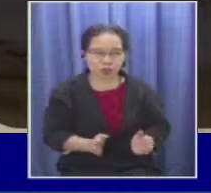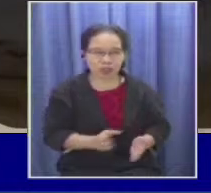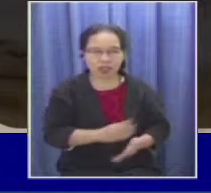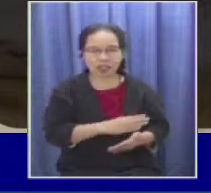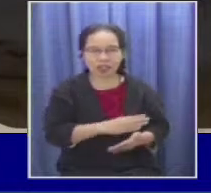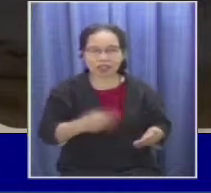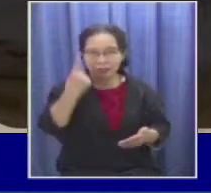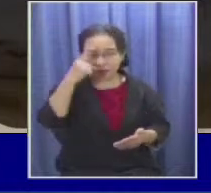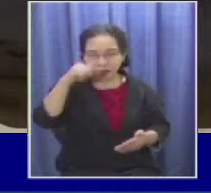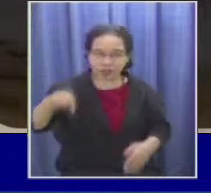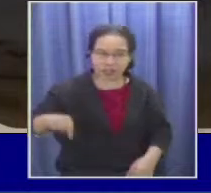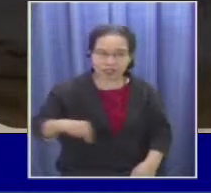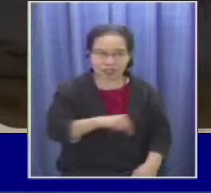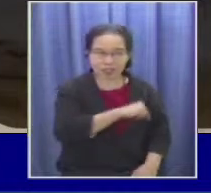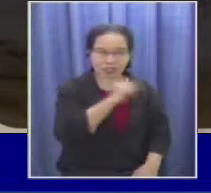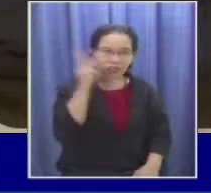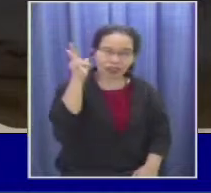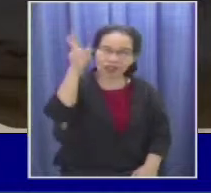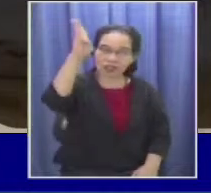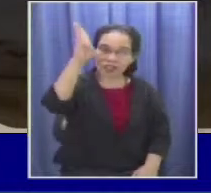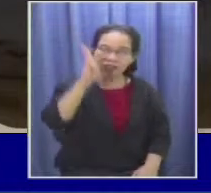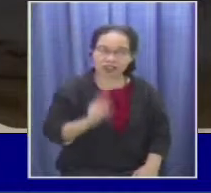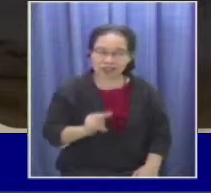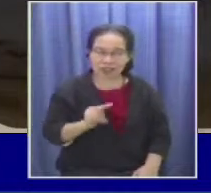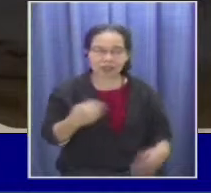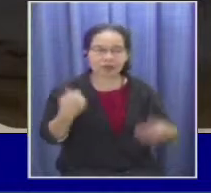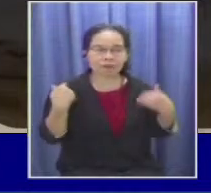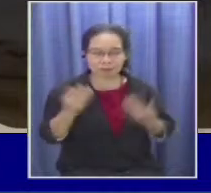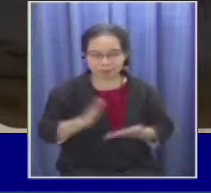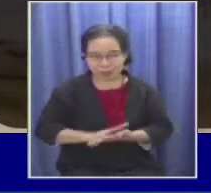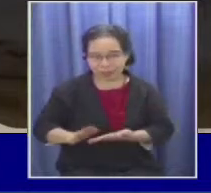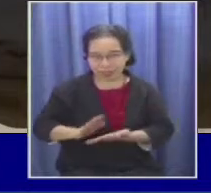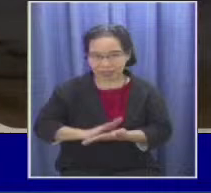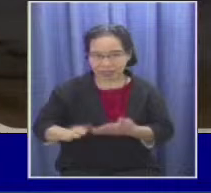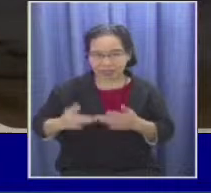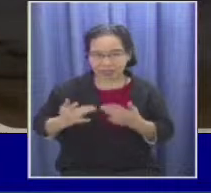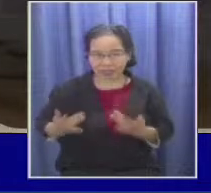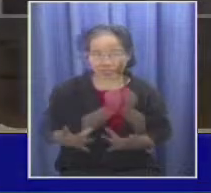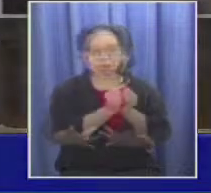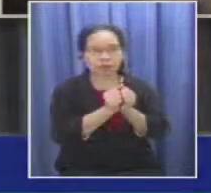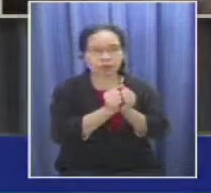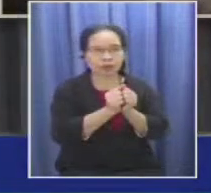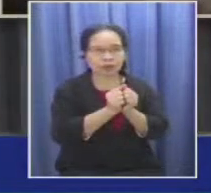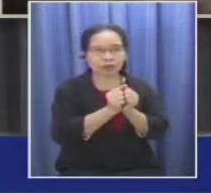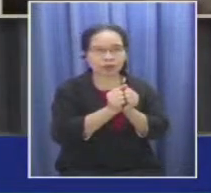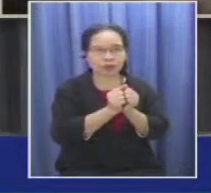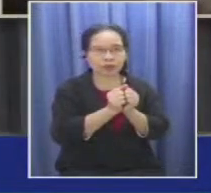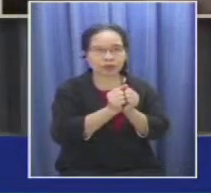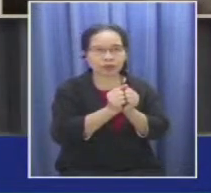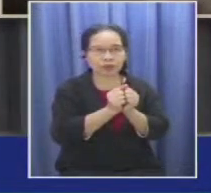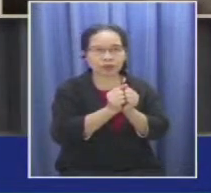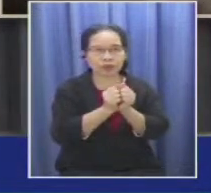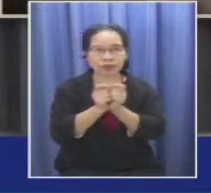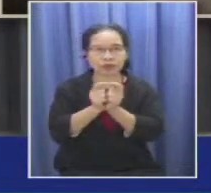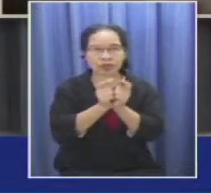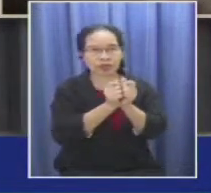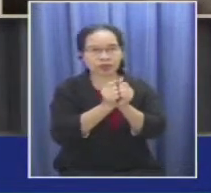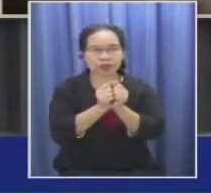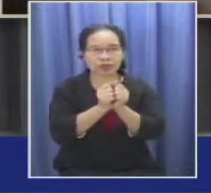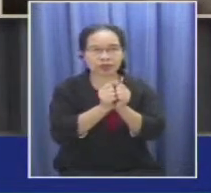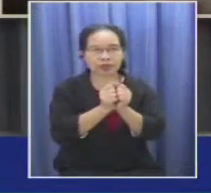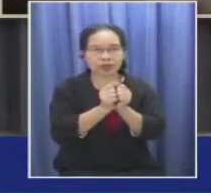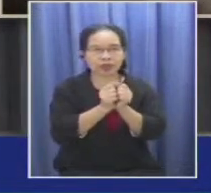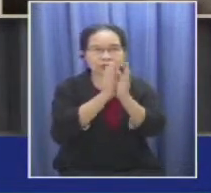wɔ Nyankopɔn ani gye sɛ wɔtene ne bɔ mpaeɛ na ani sɔ na ne gye te sɛ deɛ bɛyɛ wɔ Nyankopɔn betie yɛ mpaebɔ